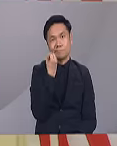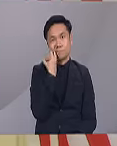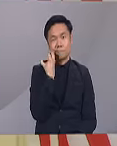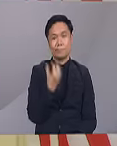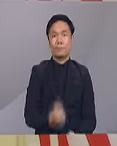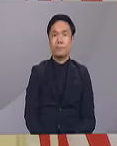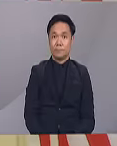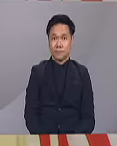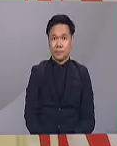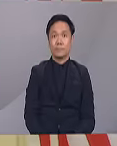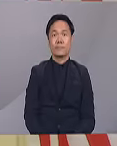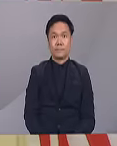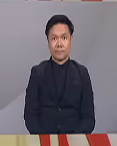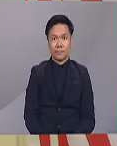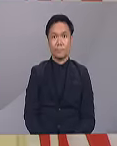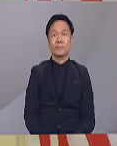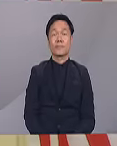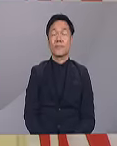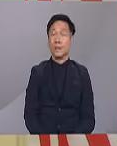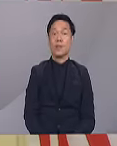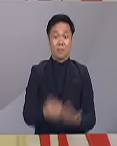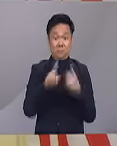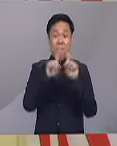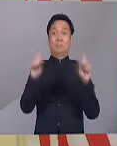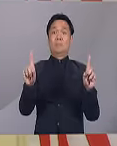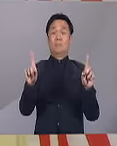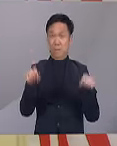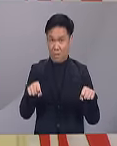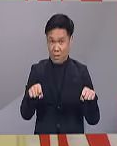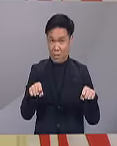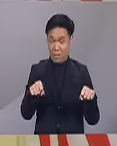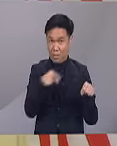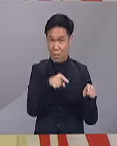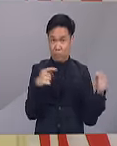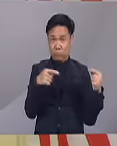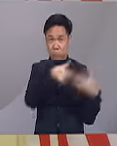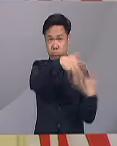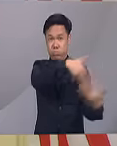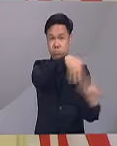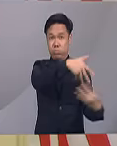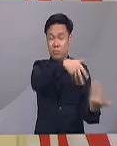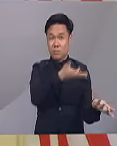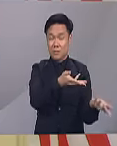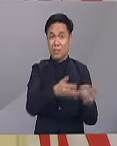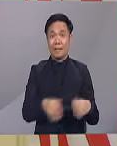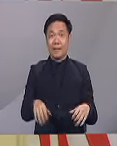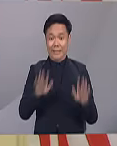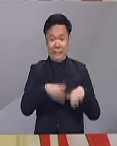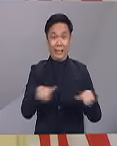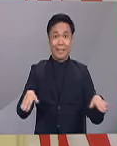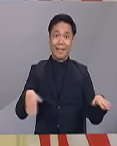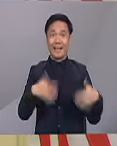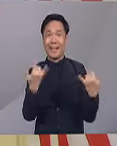kita. Mungkin dari segi social distancing tak mungkin boleh berlaku kalau anak, kalau kanak-kanak bersama